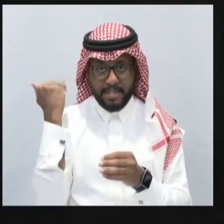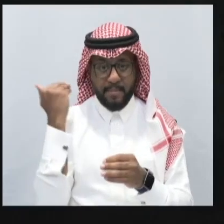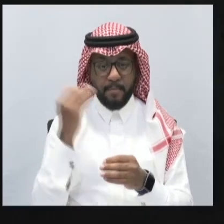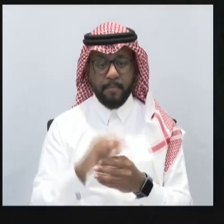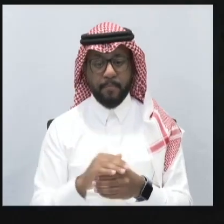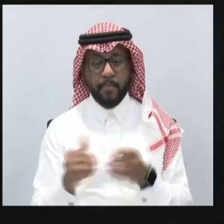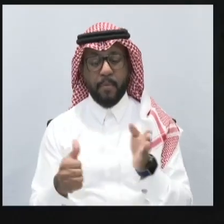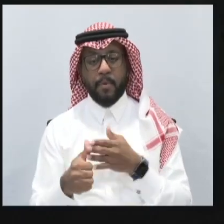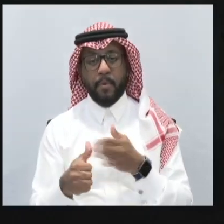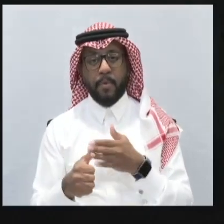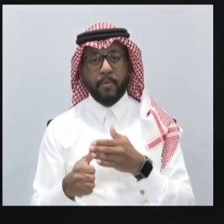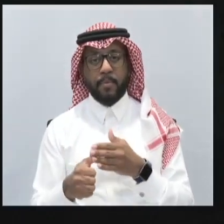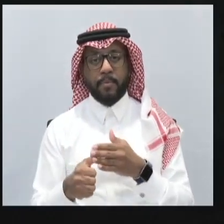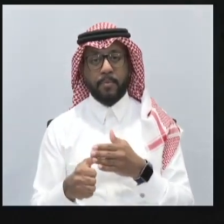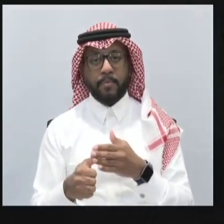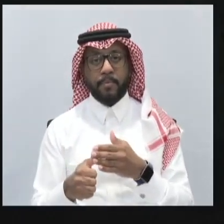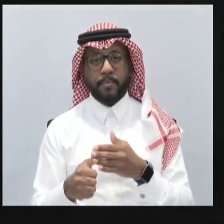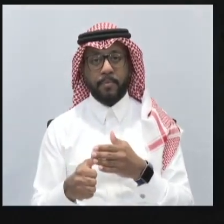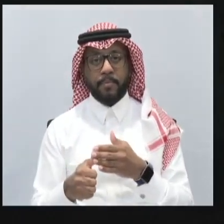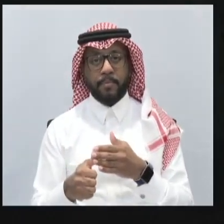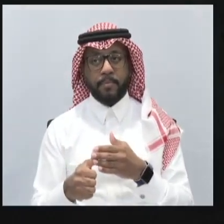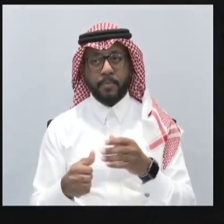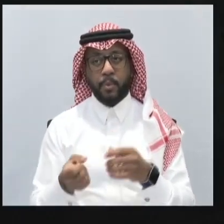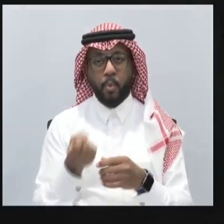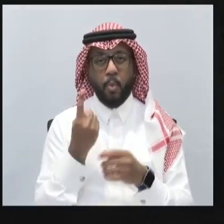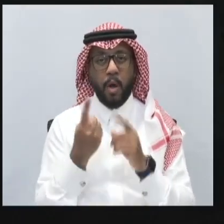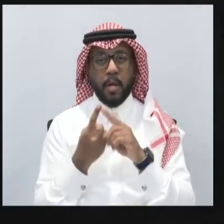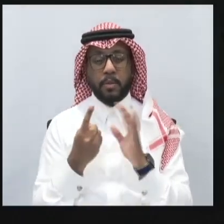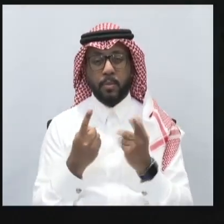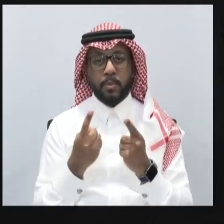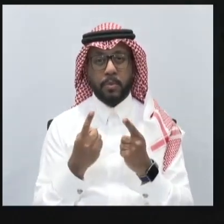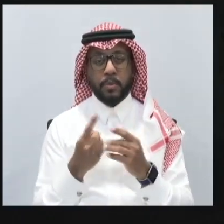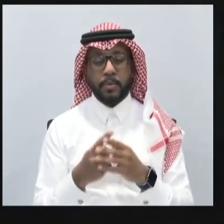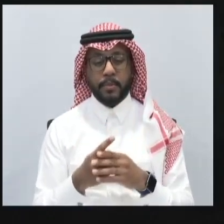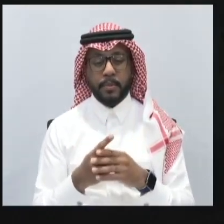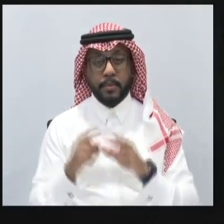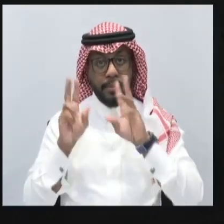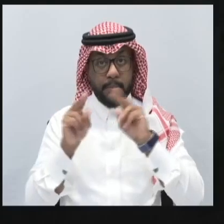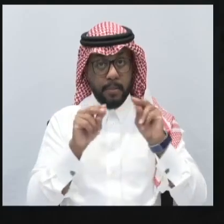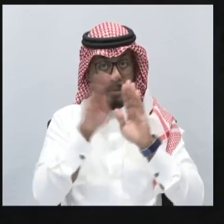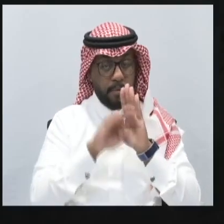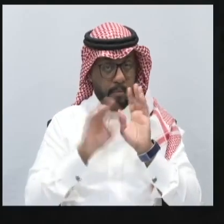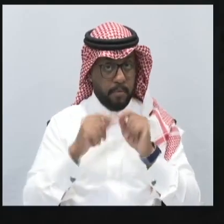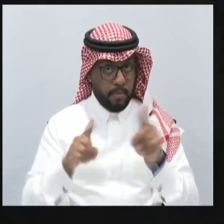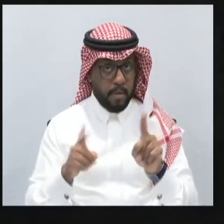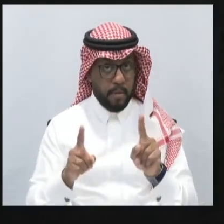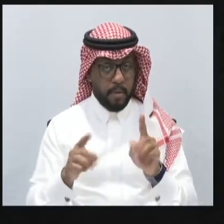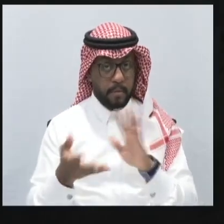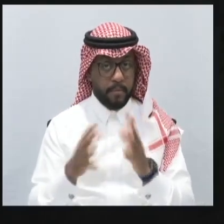نبدا باي سلس نبدا باي مخلوق كيف نرتبهم هل ترتيب هذا صحيح